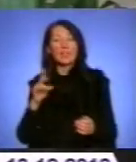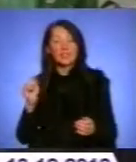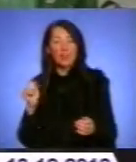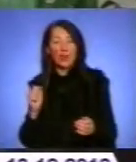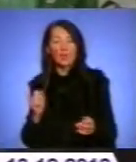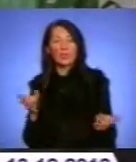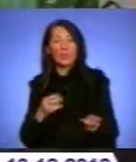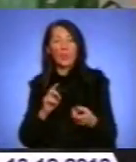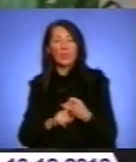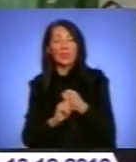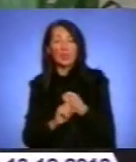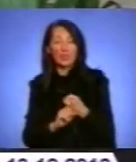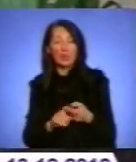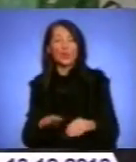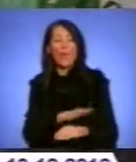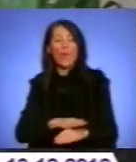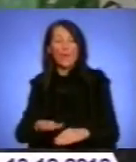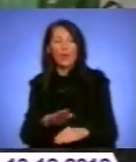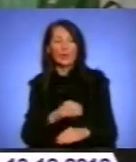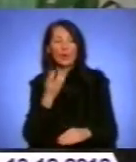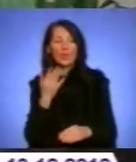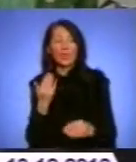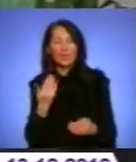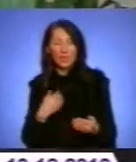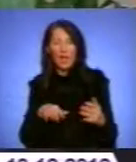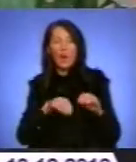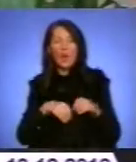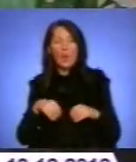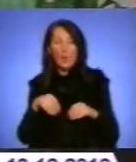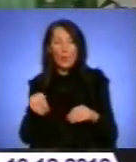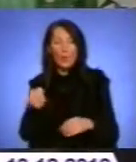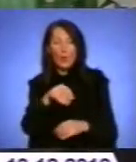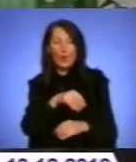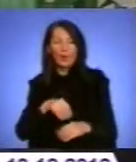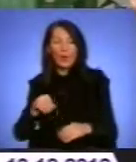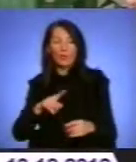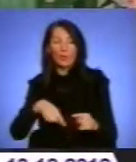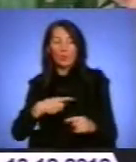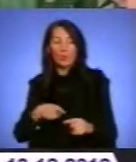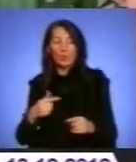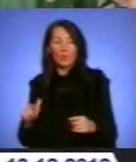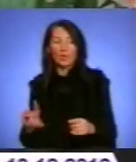з поверхнею, і коли вже ми покриваємо наступну, то тоді починає реакція.